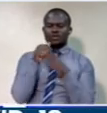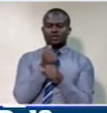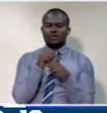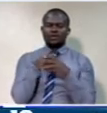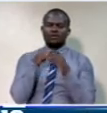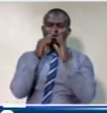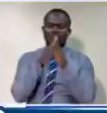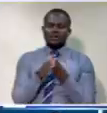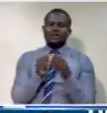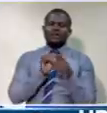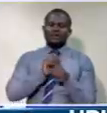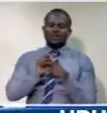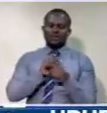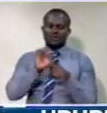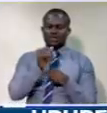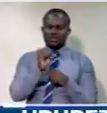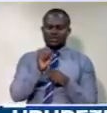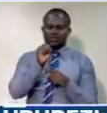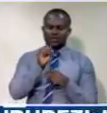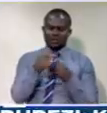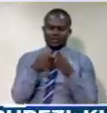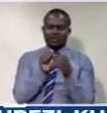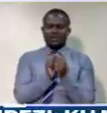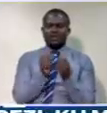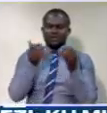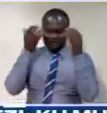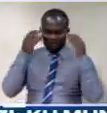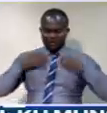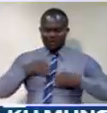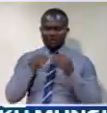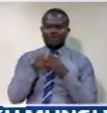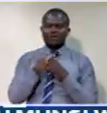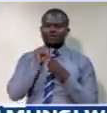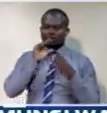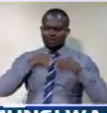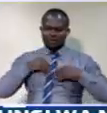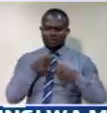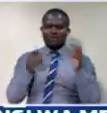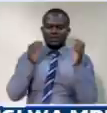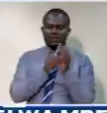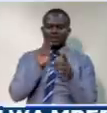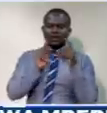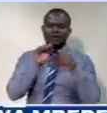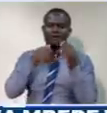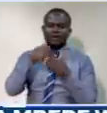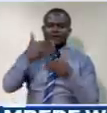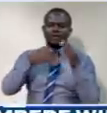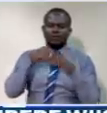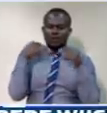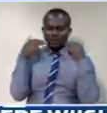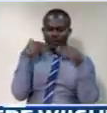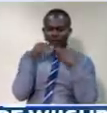mu nyubako z'imyidagaduro gyms no kogera muri piscine birabujijwe. Icyakora abantu bacumbitse muri